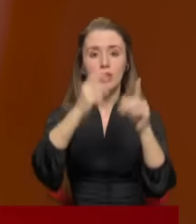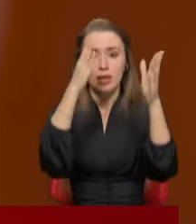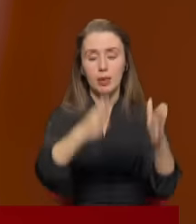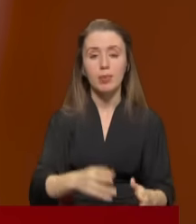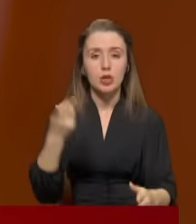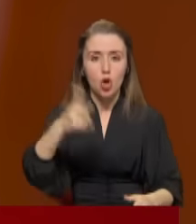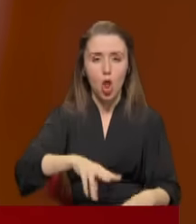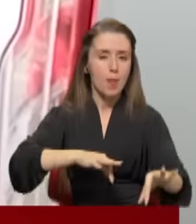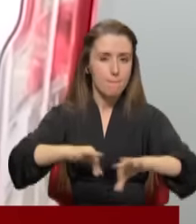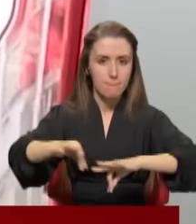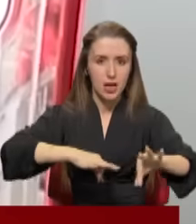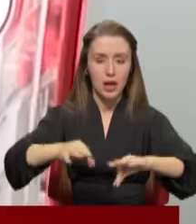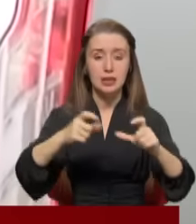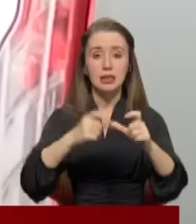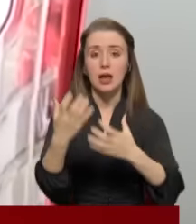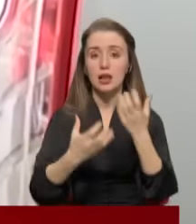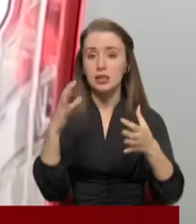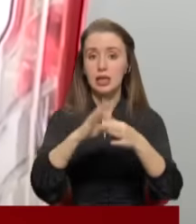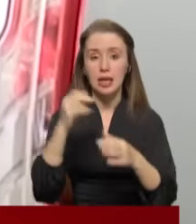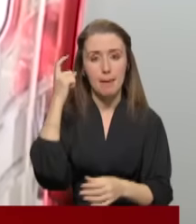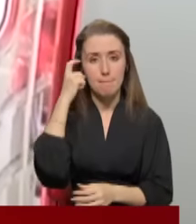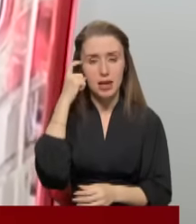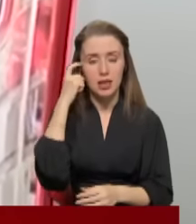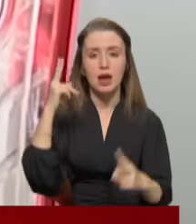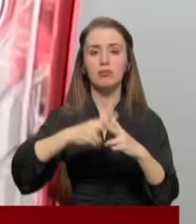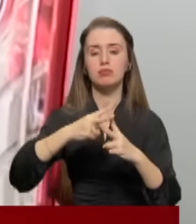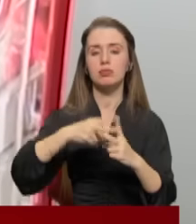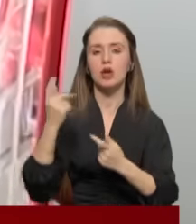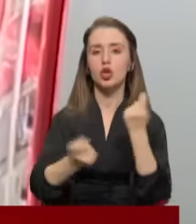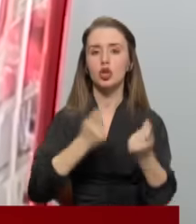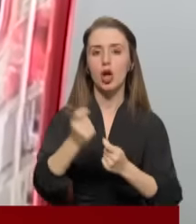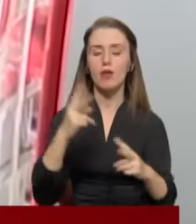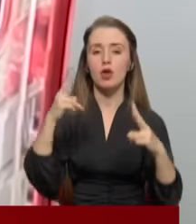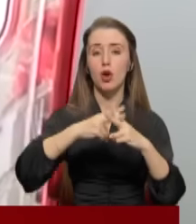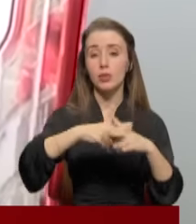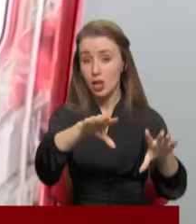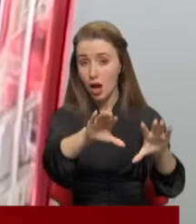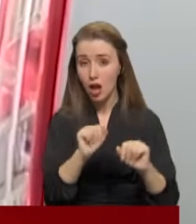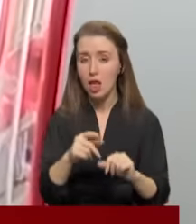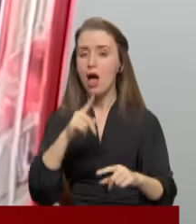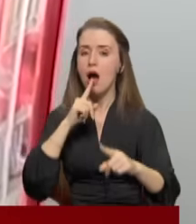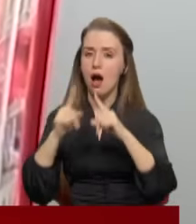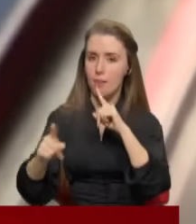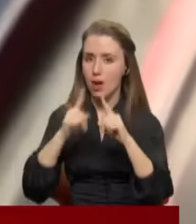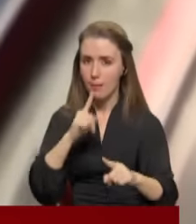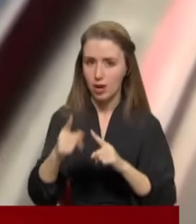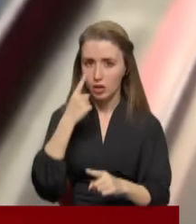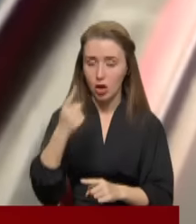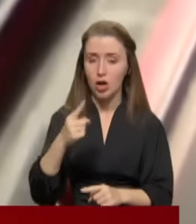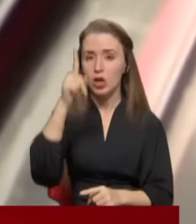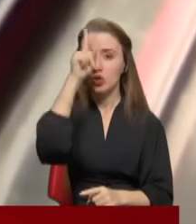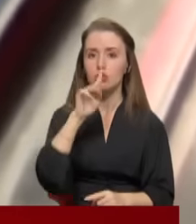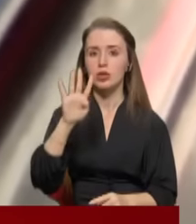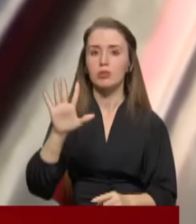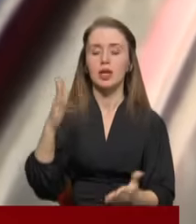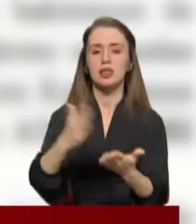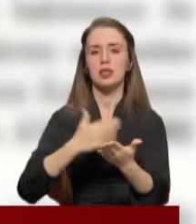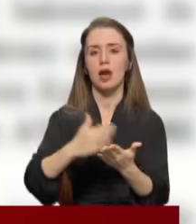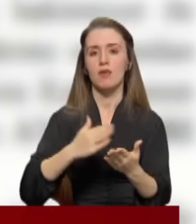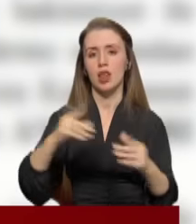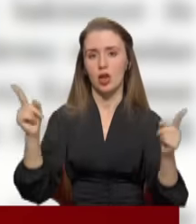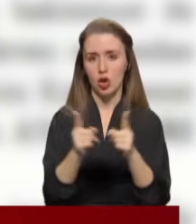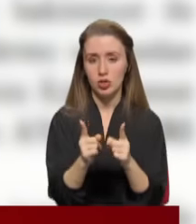cinayeti planladığı, Sinan Ateş'le ilgili bilgileri emniyette görevli bir komiserden alarak azmettirdiği 145 sayfalık iddianamenin